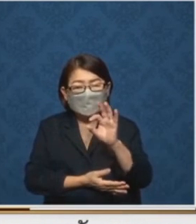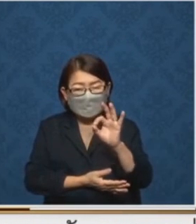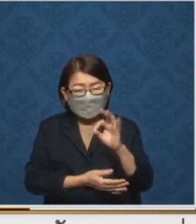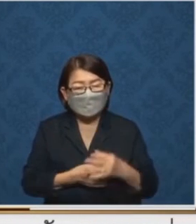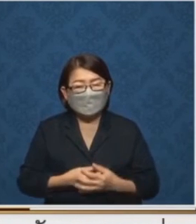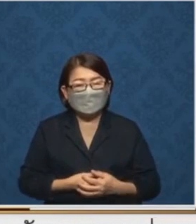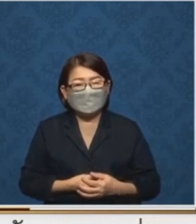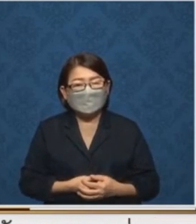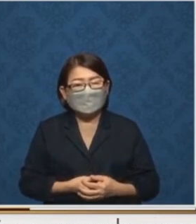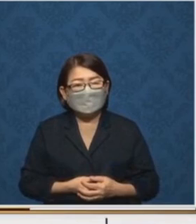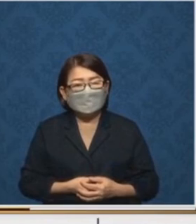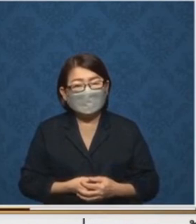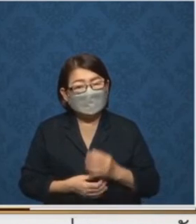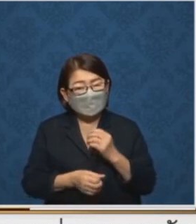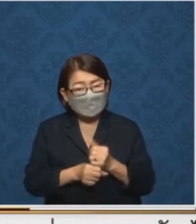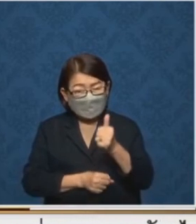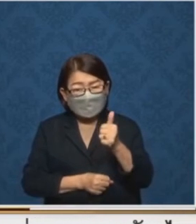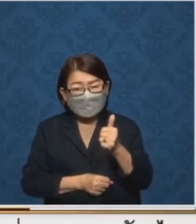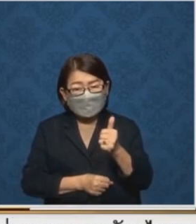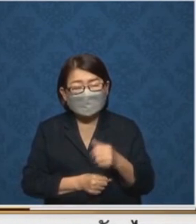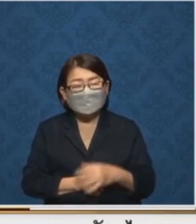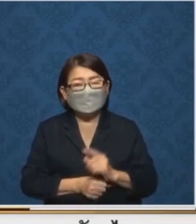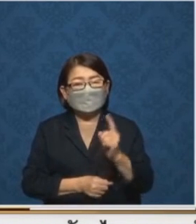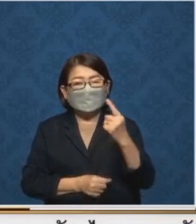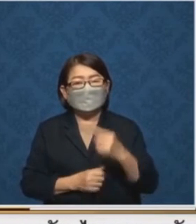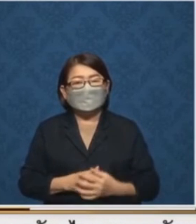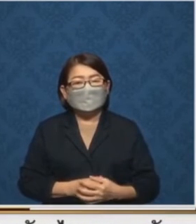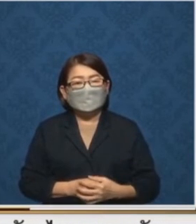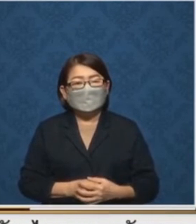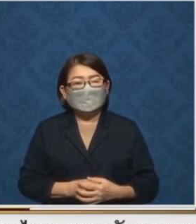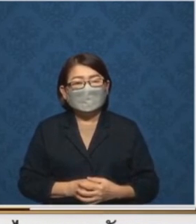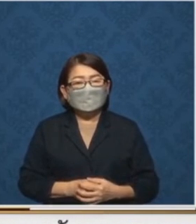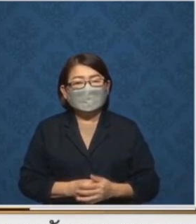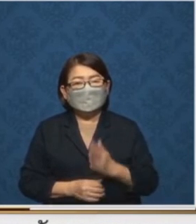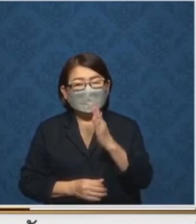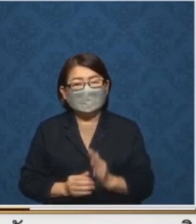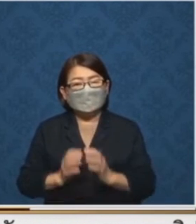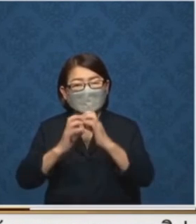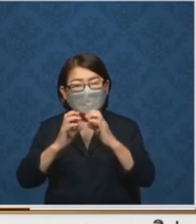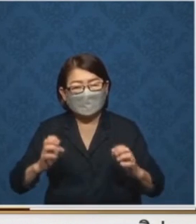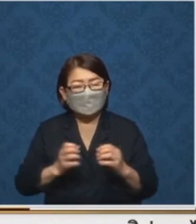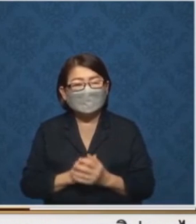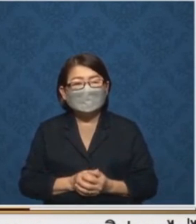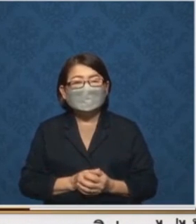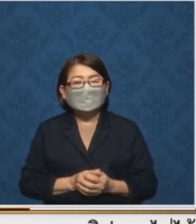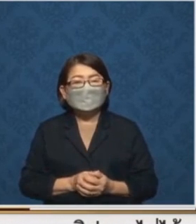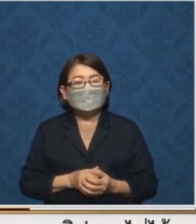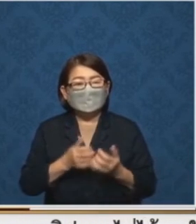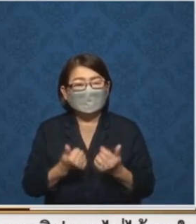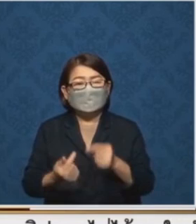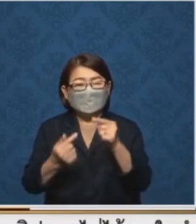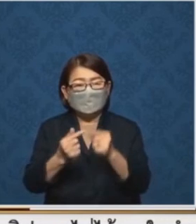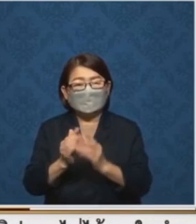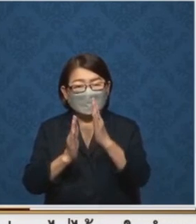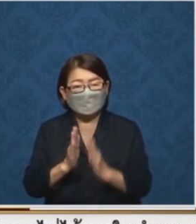แก้ปัญหาไม่ได้ครัไปดแนต่อไปครับที่ DRI หน่วยงานของ